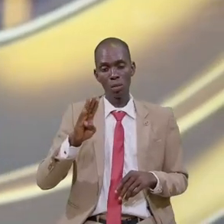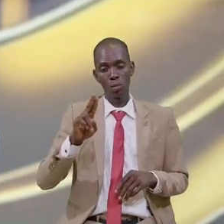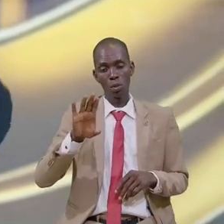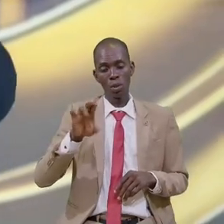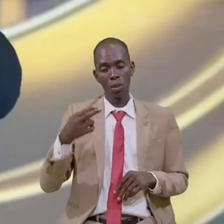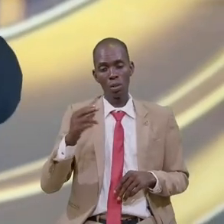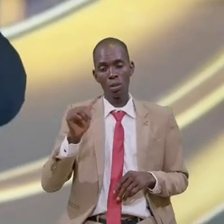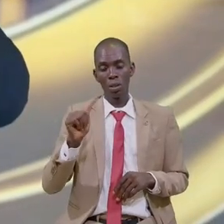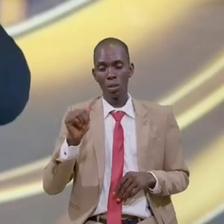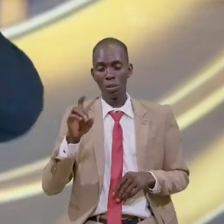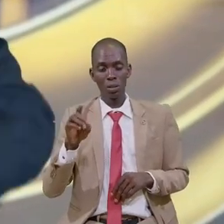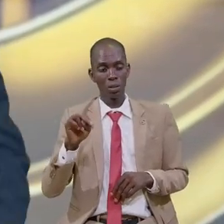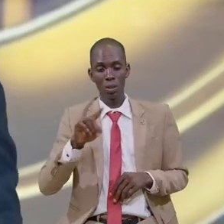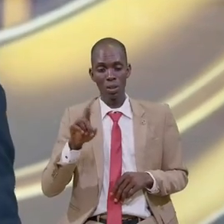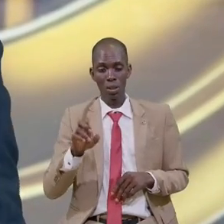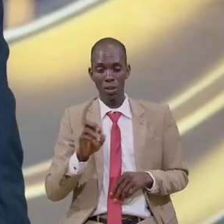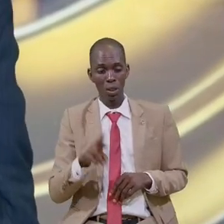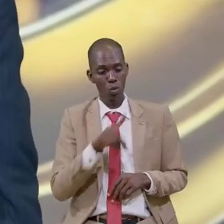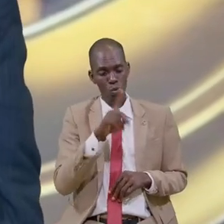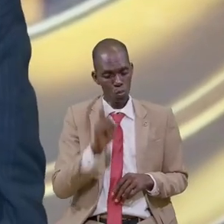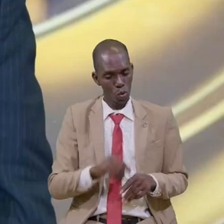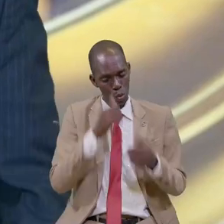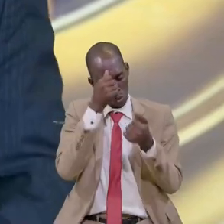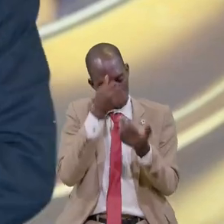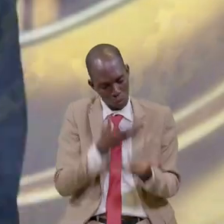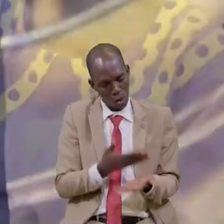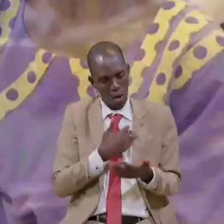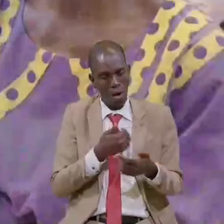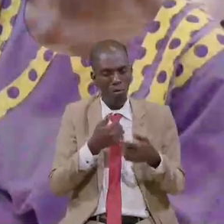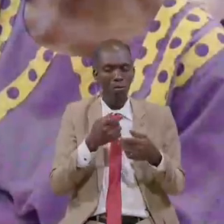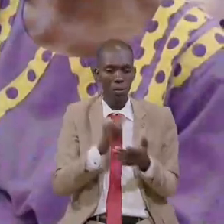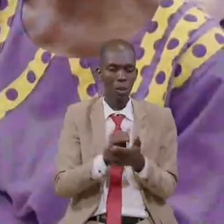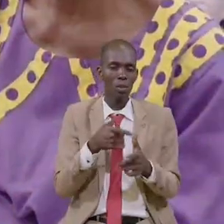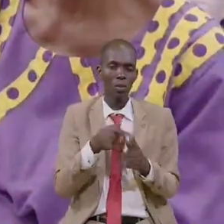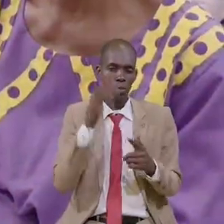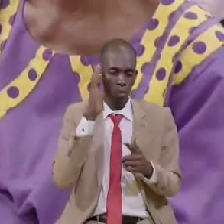la montagne devant eux. Ils ont vaincu. Tu vas vaincre.